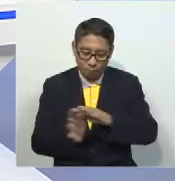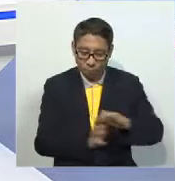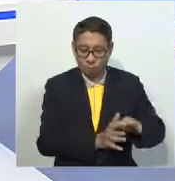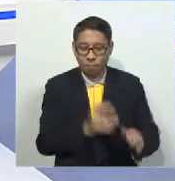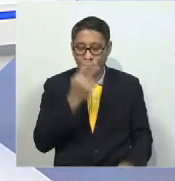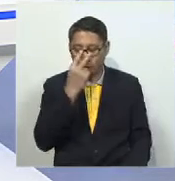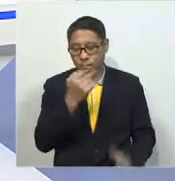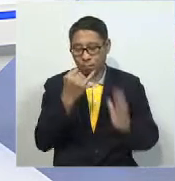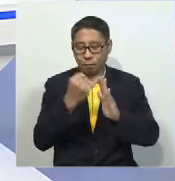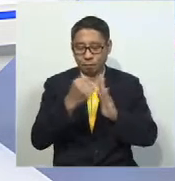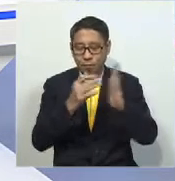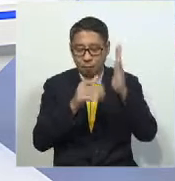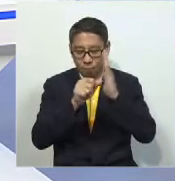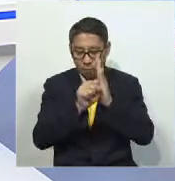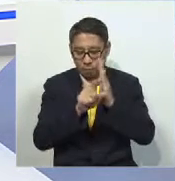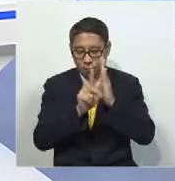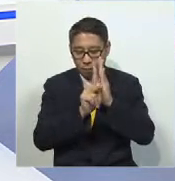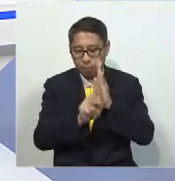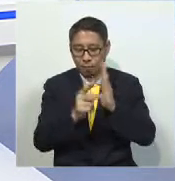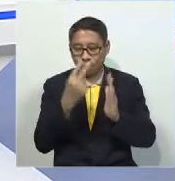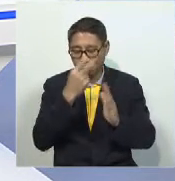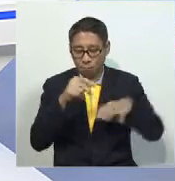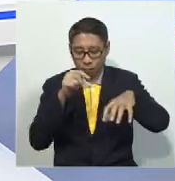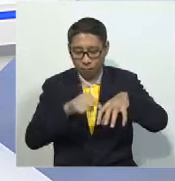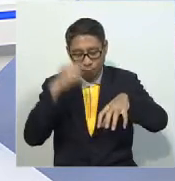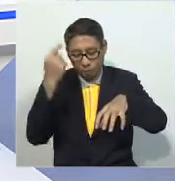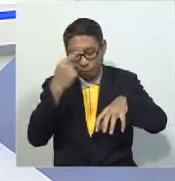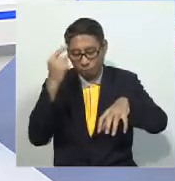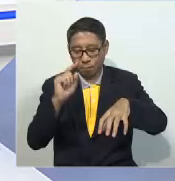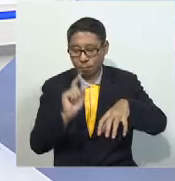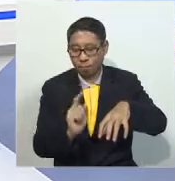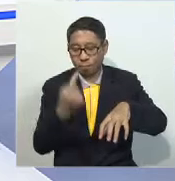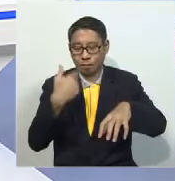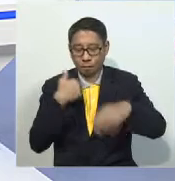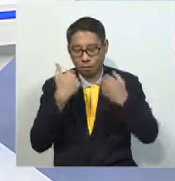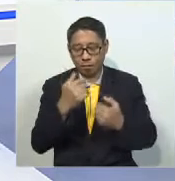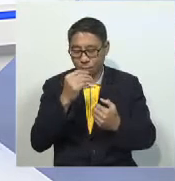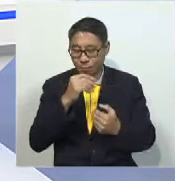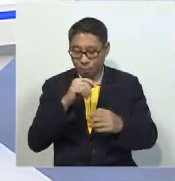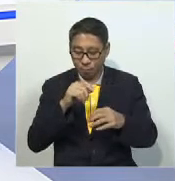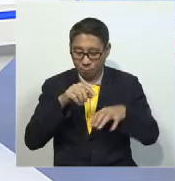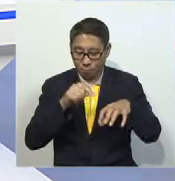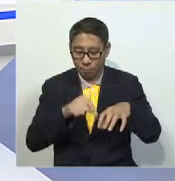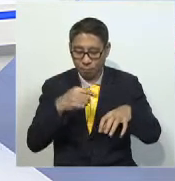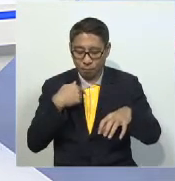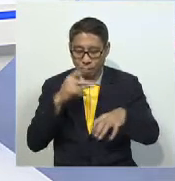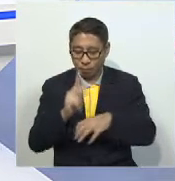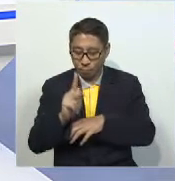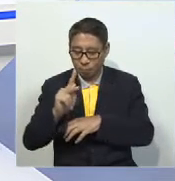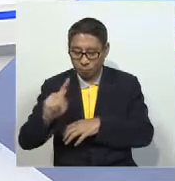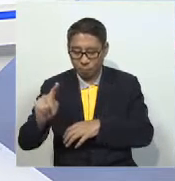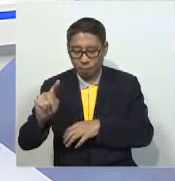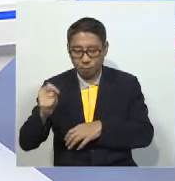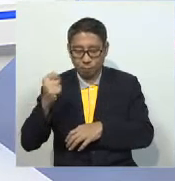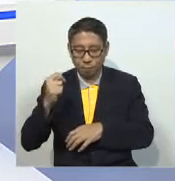ช่วงนี้จะพาคุณผู้ชมไปที่จังหวัดศรีสะเกษนะครับไปดูแหล่งท่องเที่ยวแห่งใหม่นะครับที่ชื่อว่าทุ่งกะบานกระไบนะ